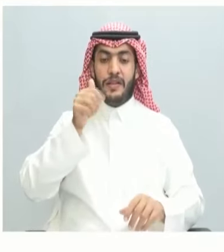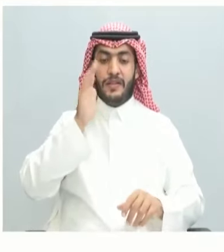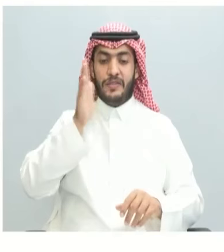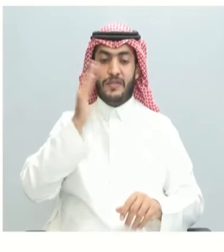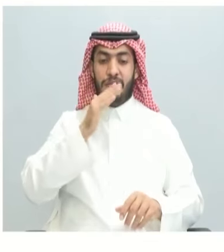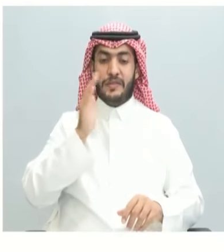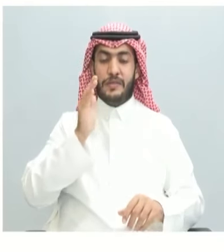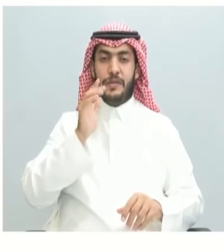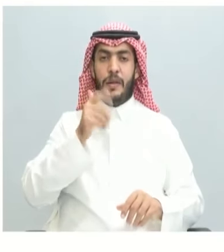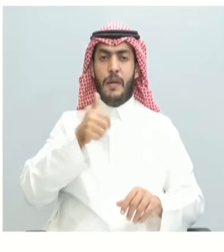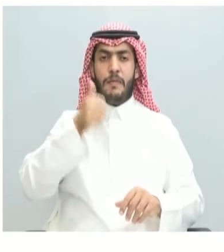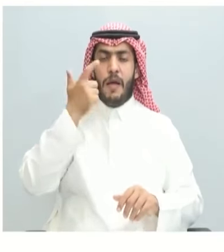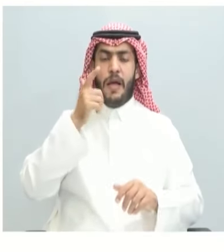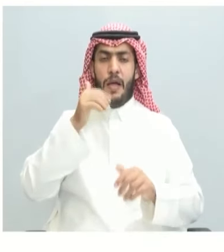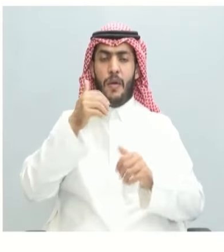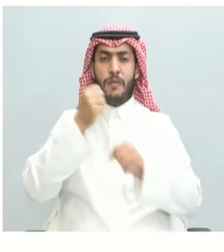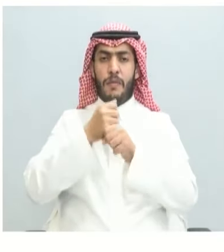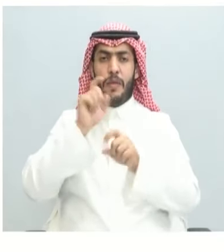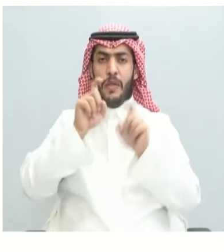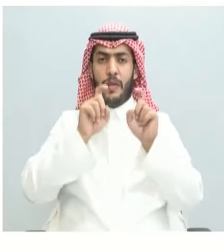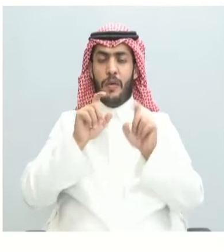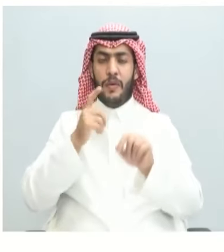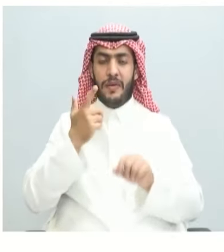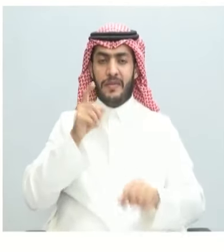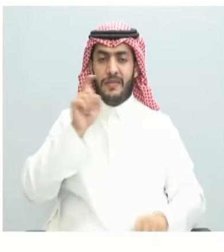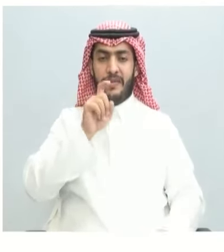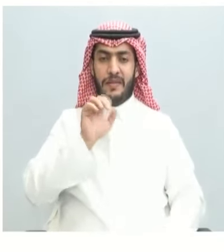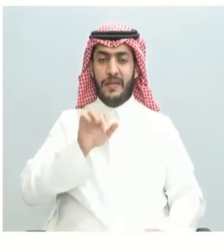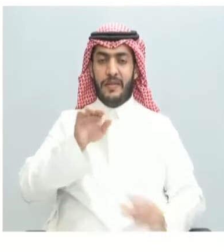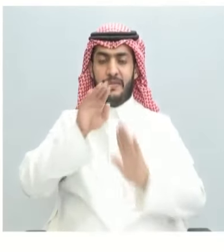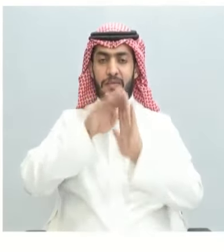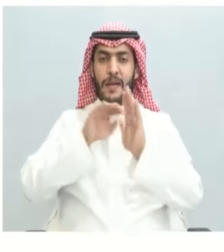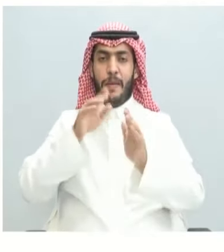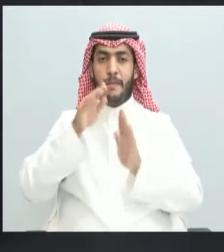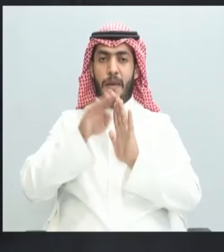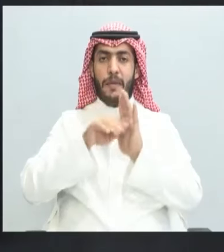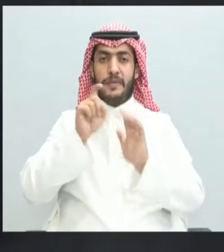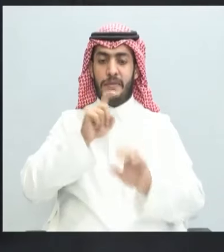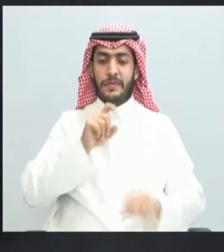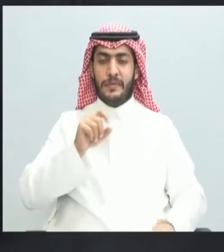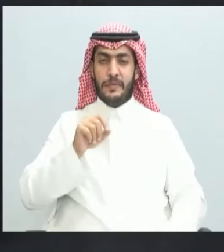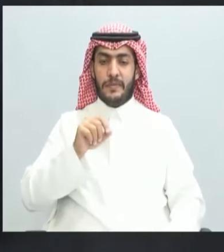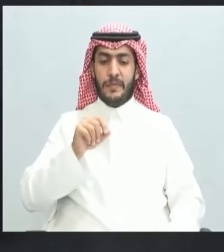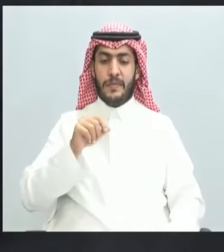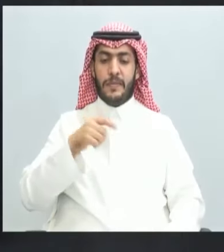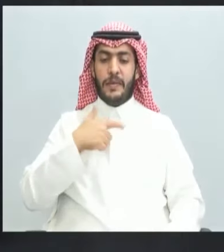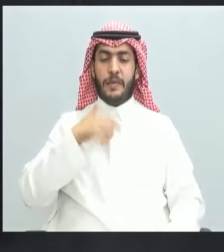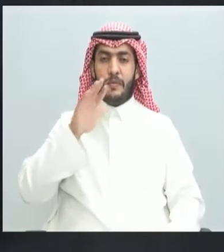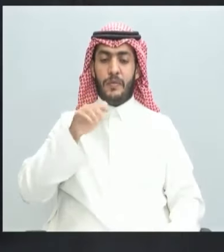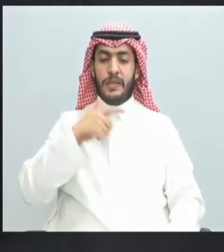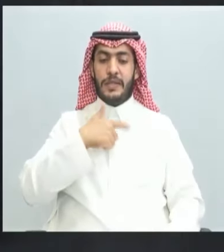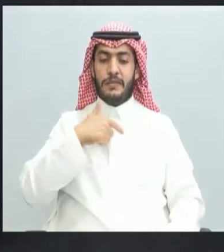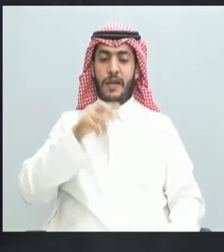دايركشن ا يمكن العثور على هذه اللبنه في اي فئه من الفئات البرمجيه احسنتم موجوده من